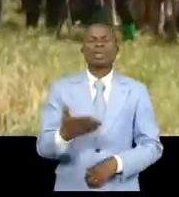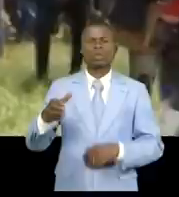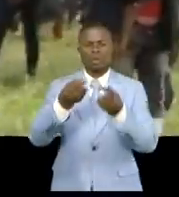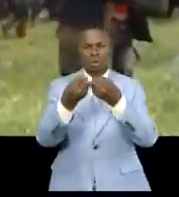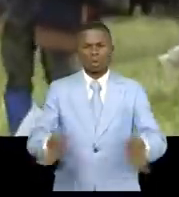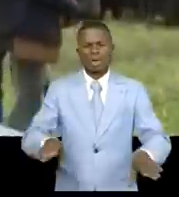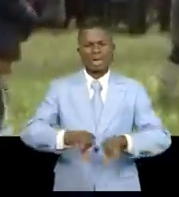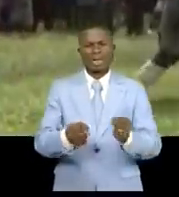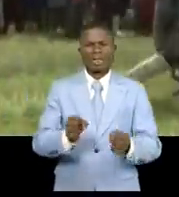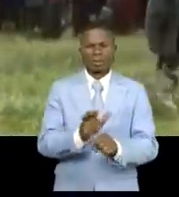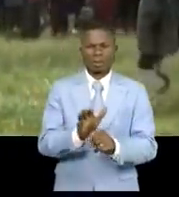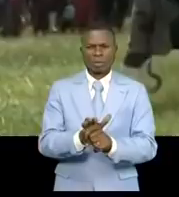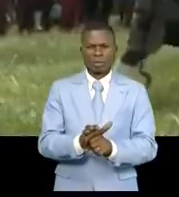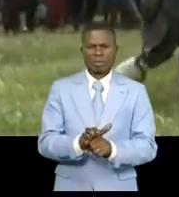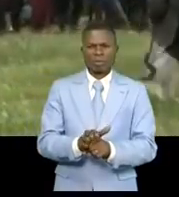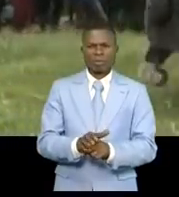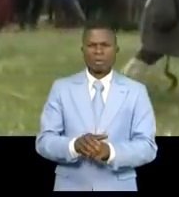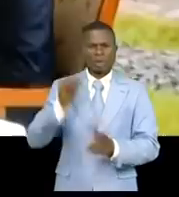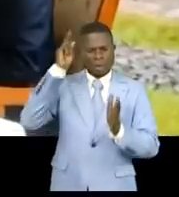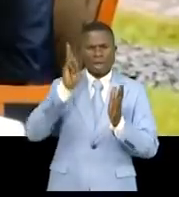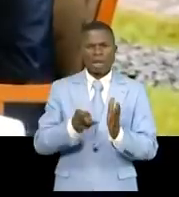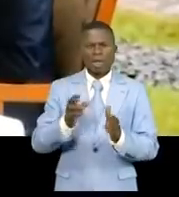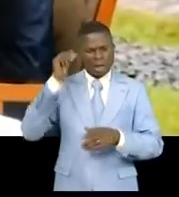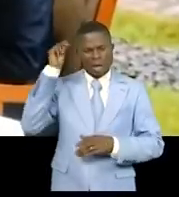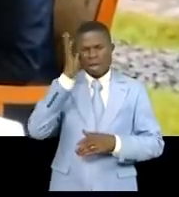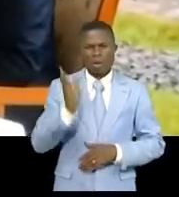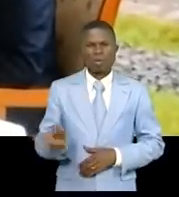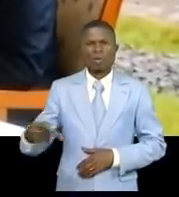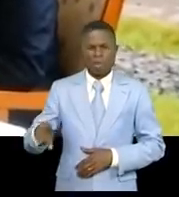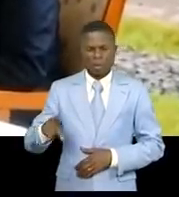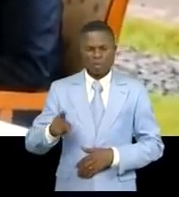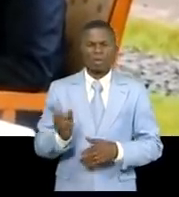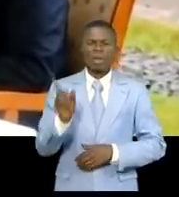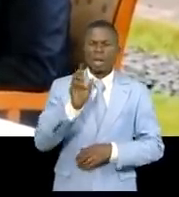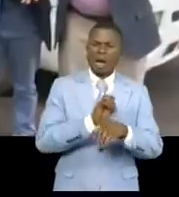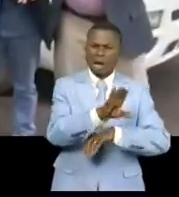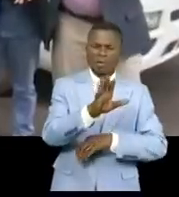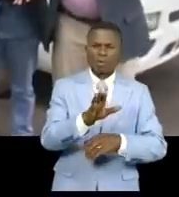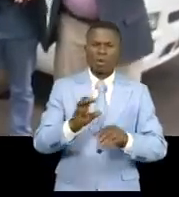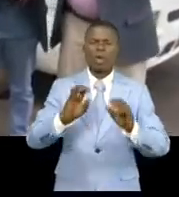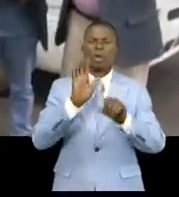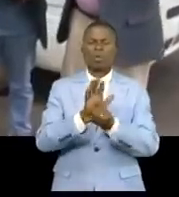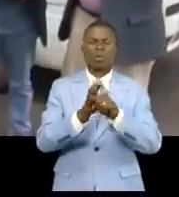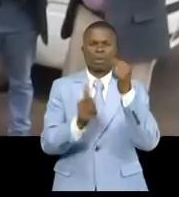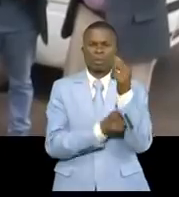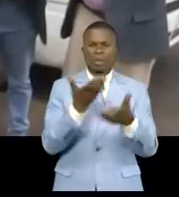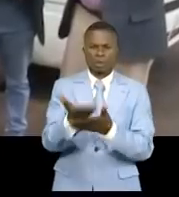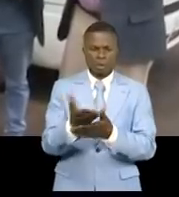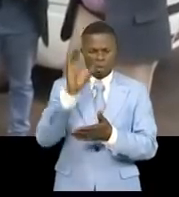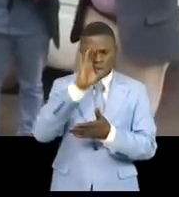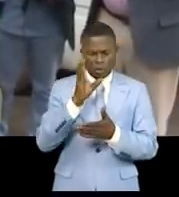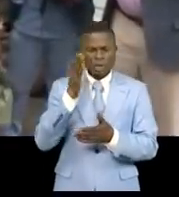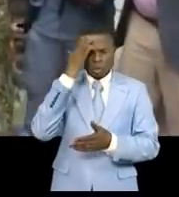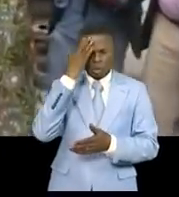Une situation qui a poussé le gouverneur des provinces du Sud Kivu, Teungwa Bidjekasi, à dépêcher une équipe sur le terrain afin de palper du